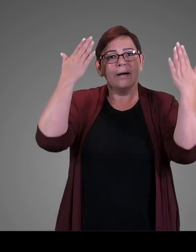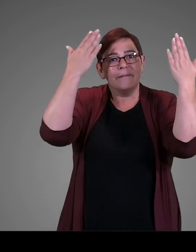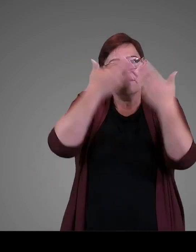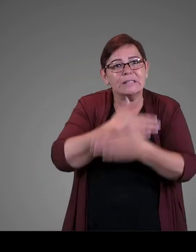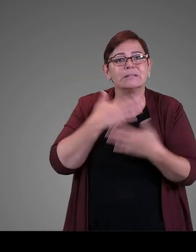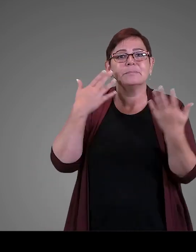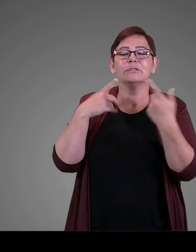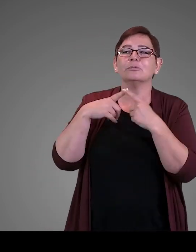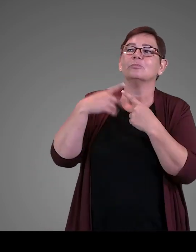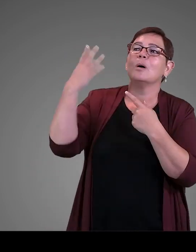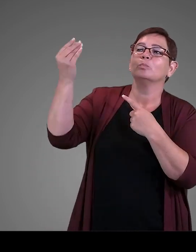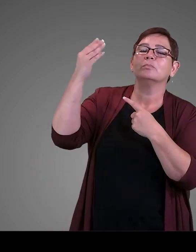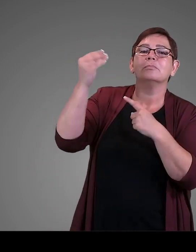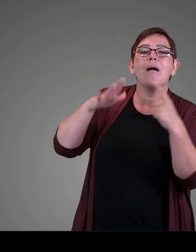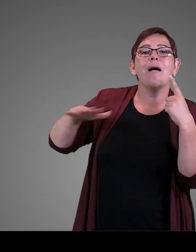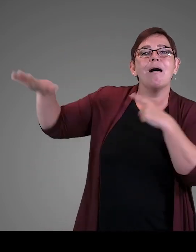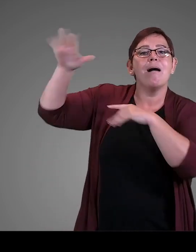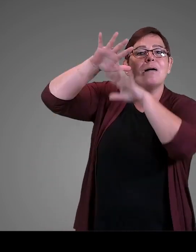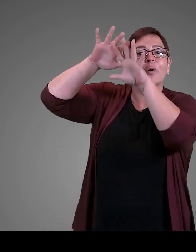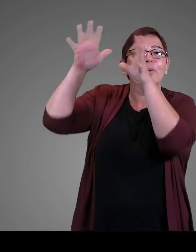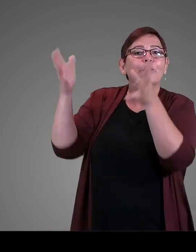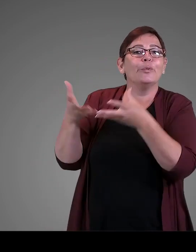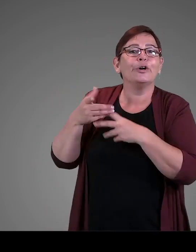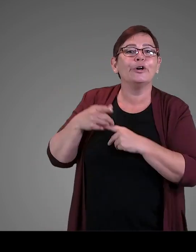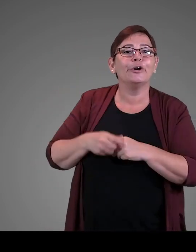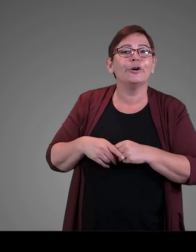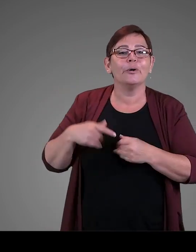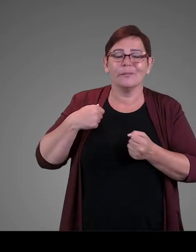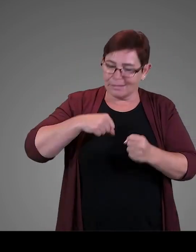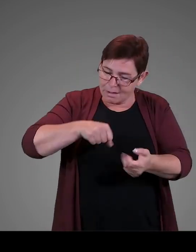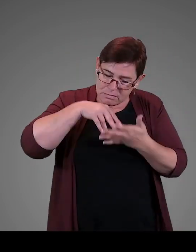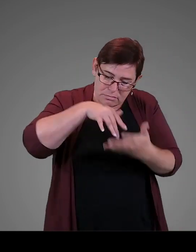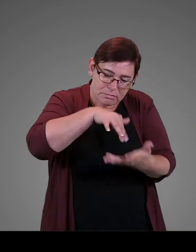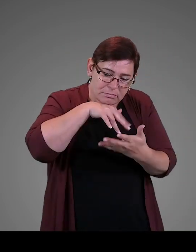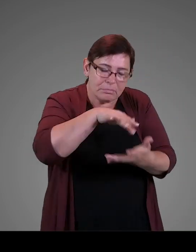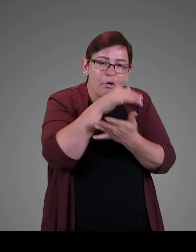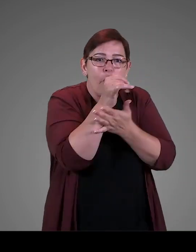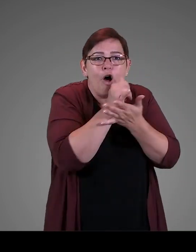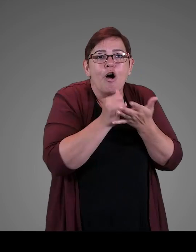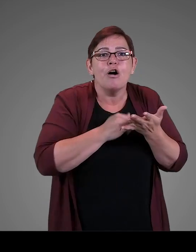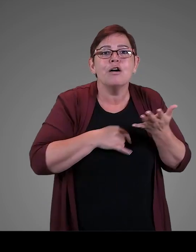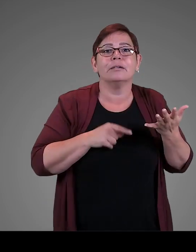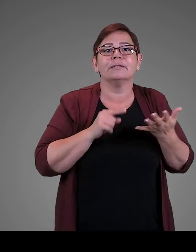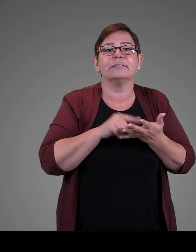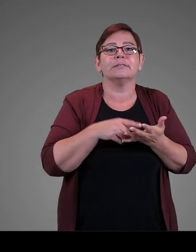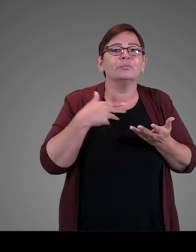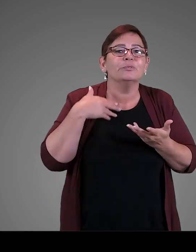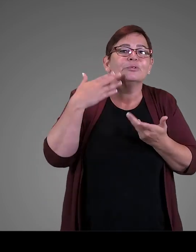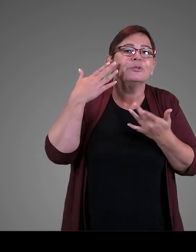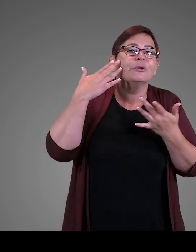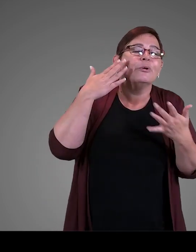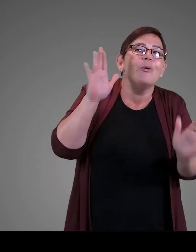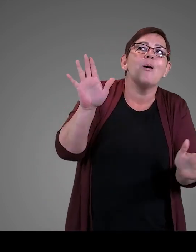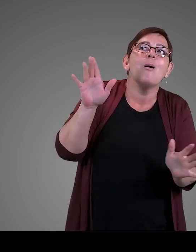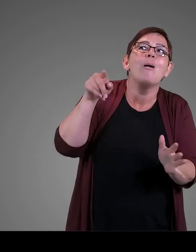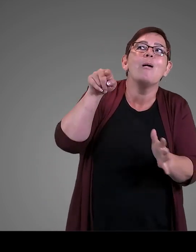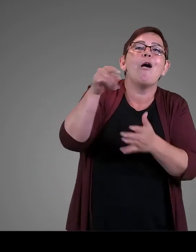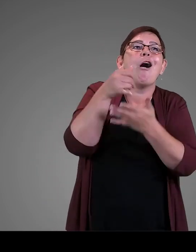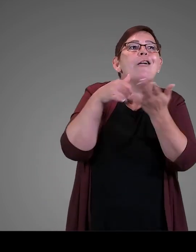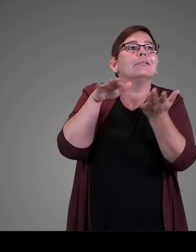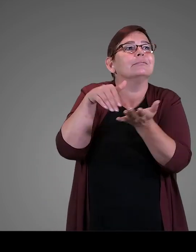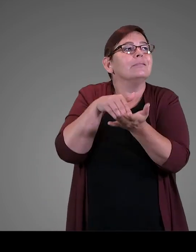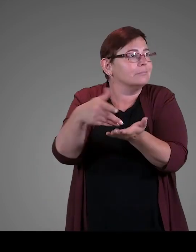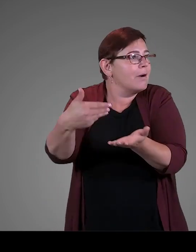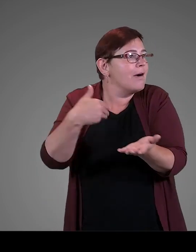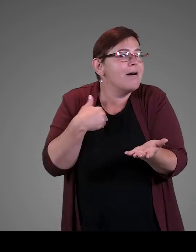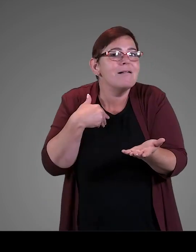là, j'inclus les artistes, comme tu dis, on est invisible à l'extérieur. Tu peux étudier les arts puis pas savoir que les centres d'artistes